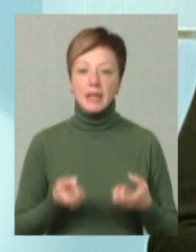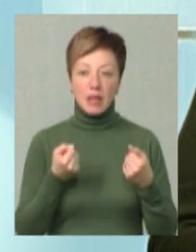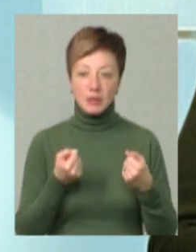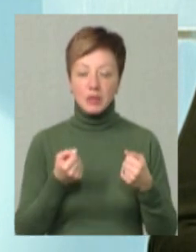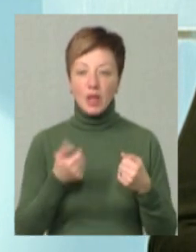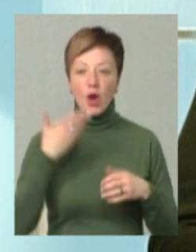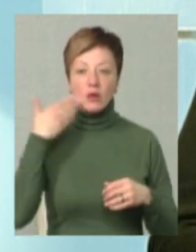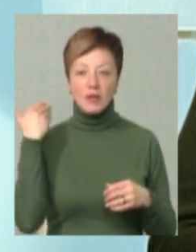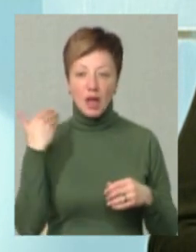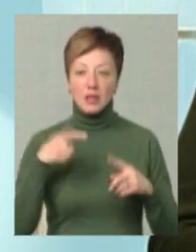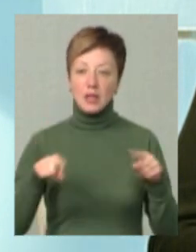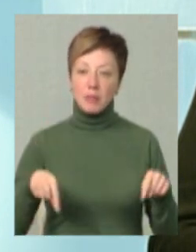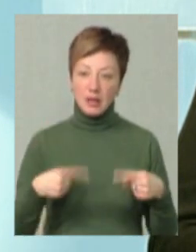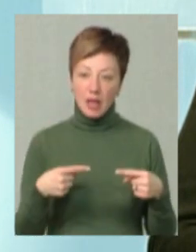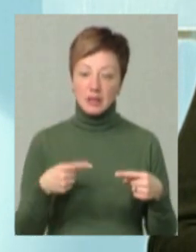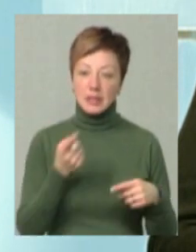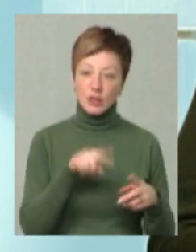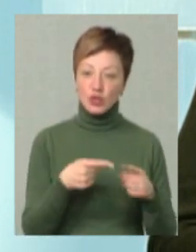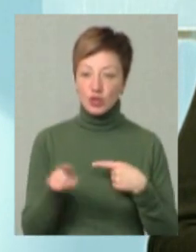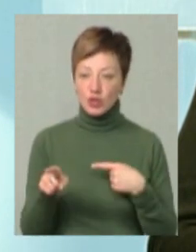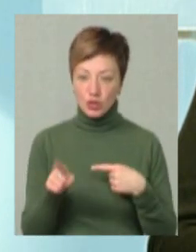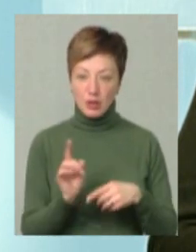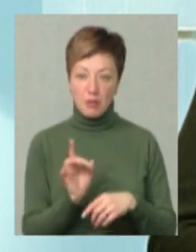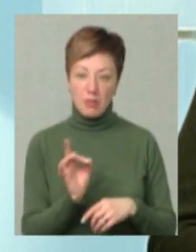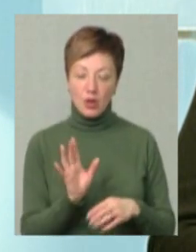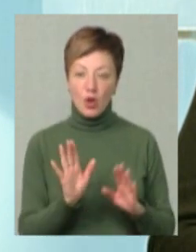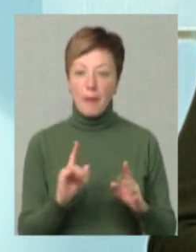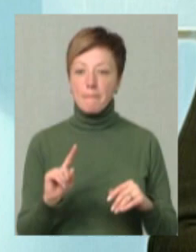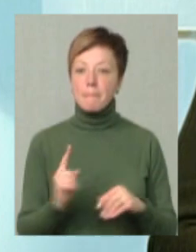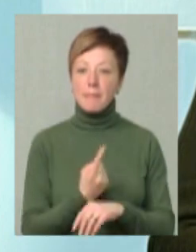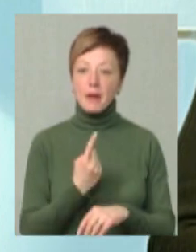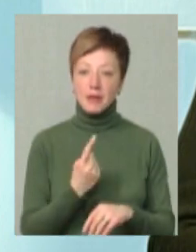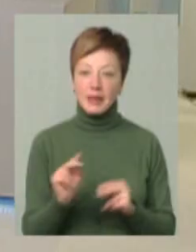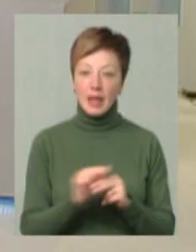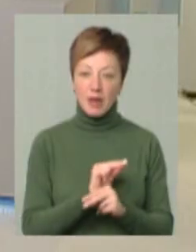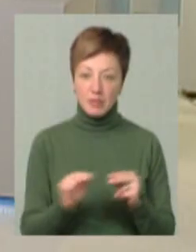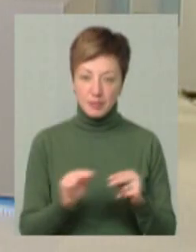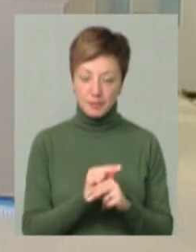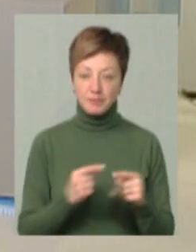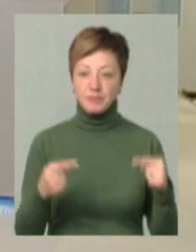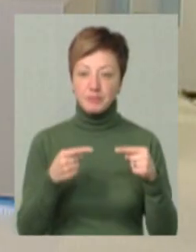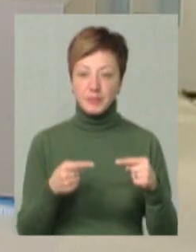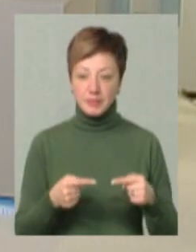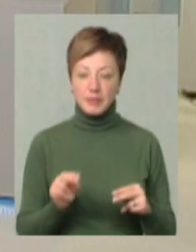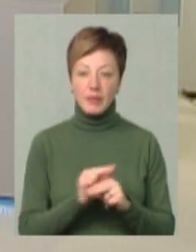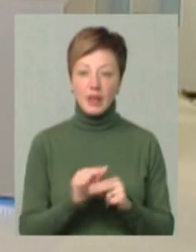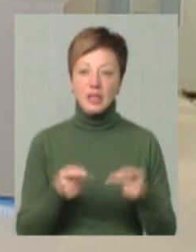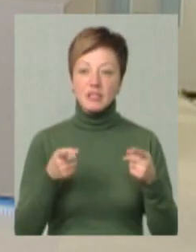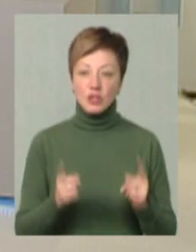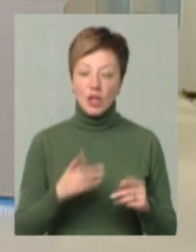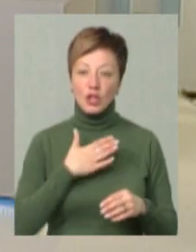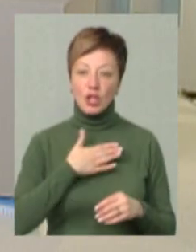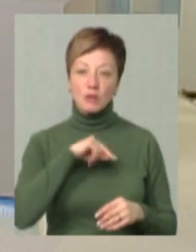підтримці, розвантаженні, реабілітації тією чи іншою мірою. І перша ідея, певні терапії. Так, певні терапії. І звичайно, що